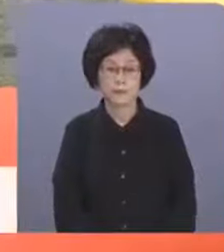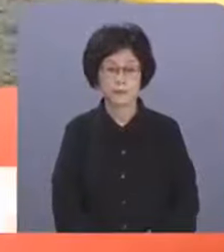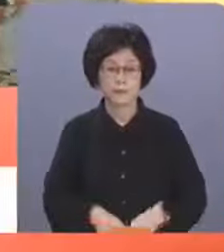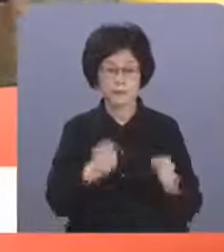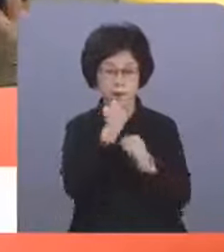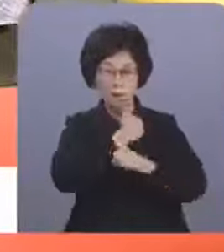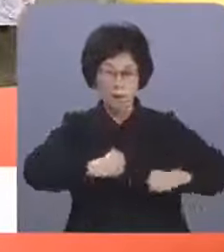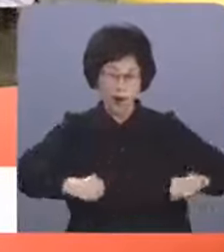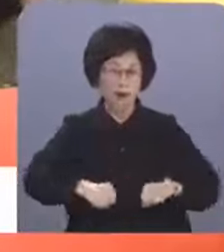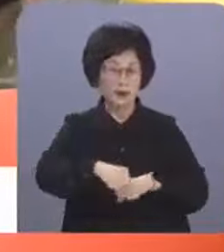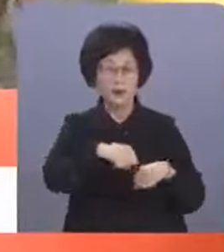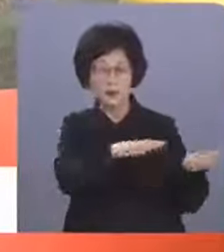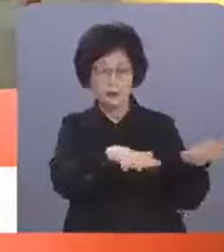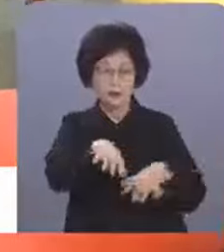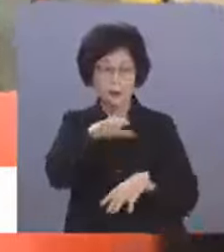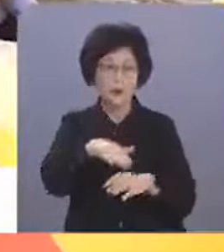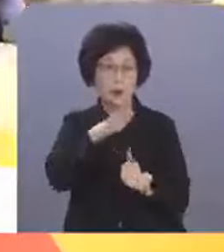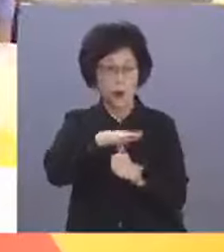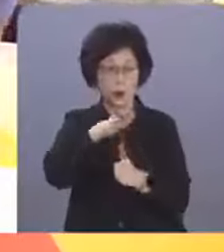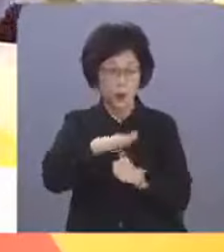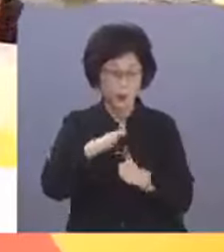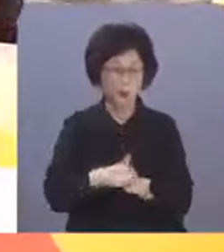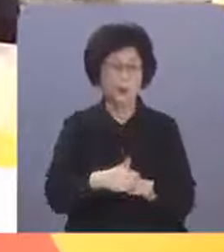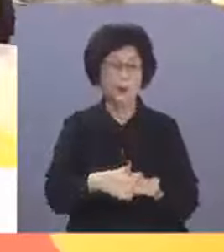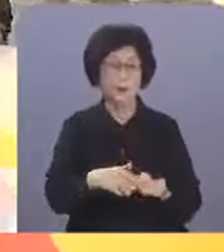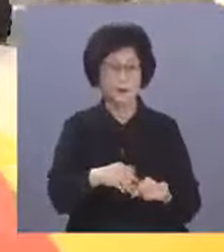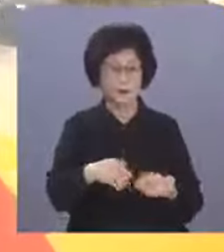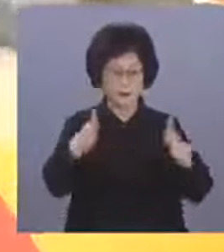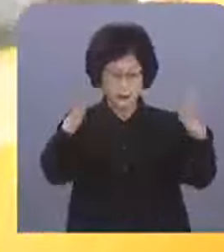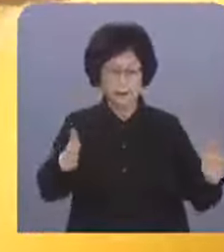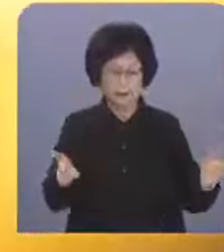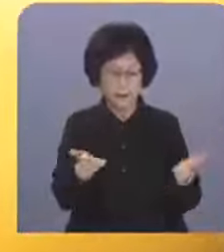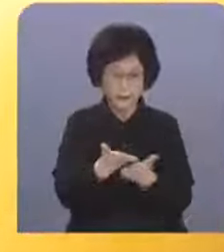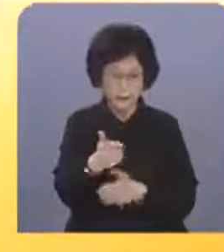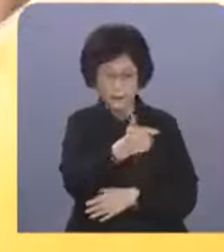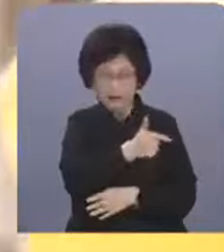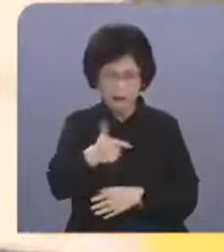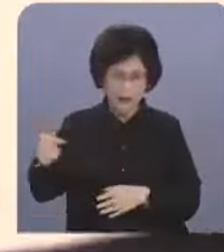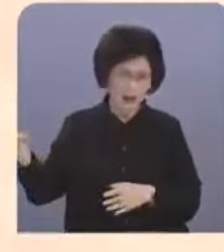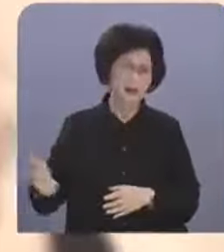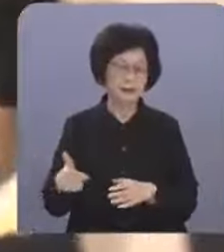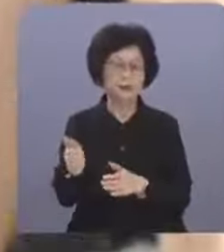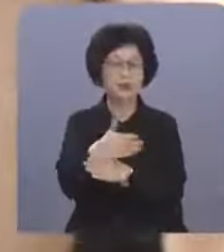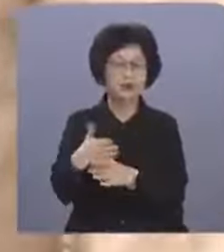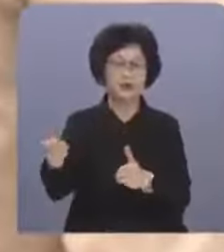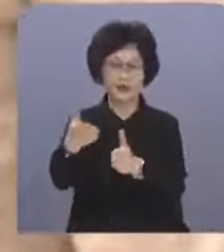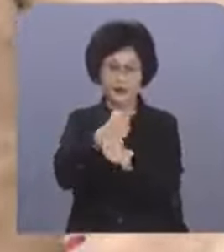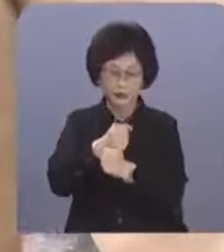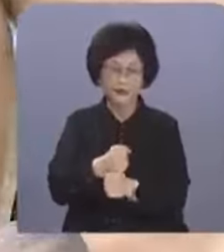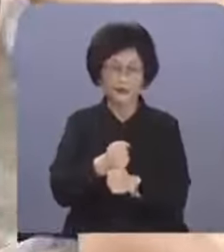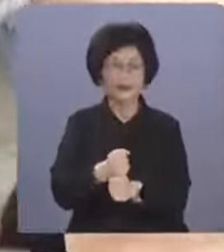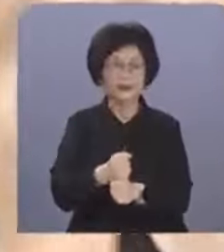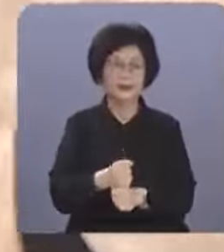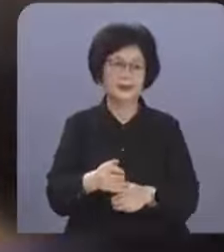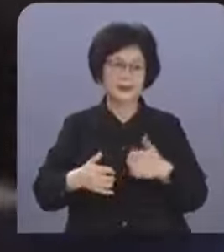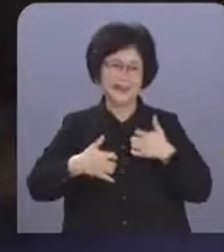광안리 해변을 찾은 어린아이들. 해수욕장 한쪽에 마련된 대형 수조 안에서 물고기를 잡는데 푹